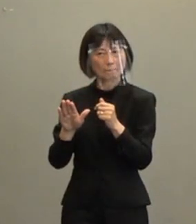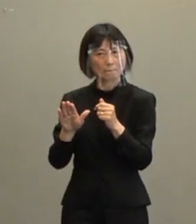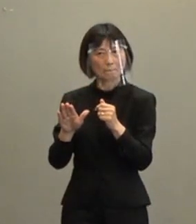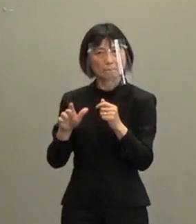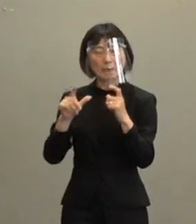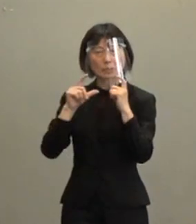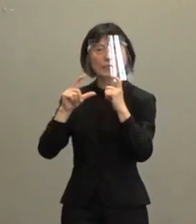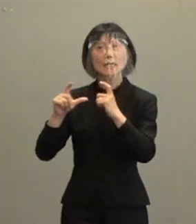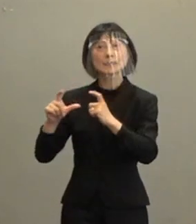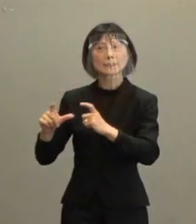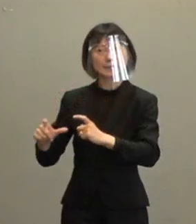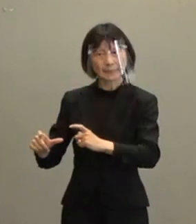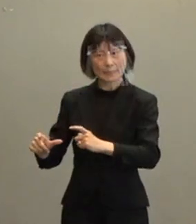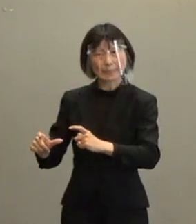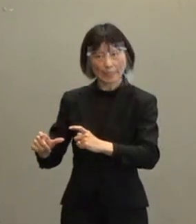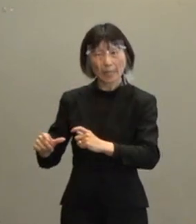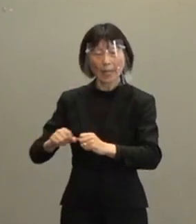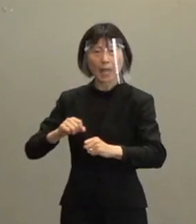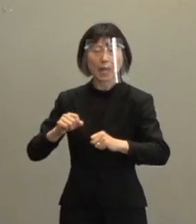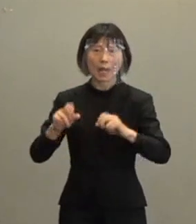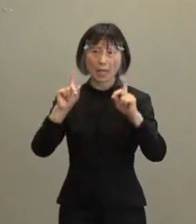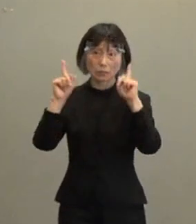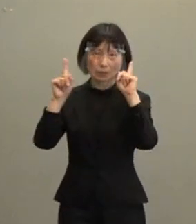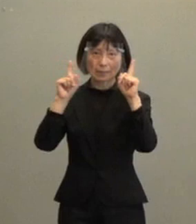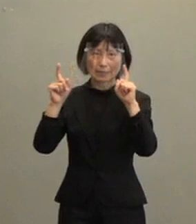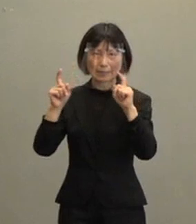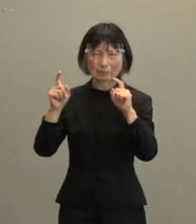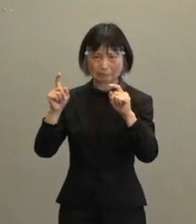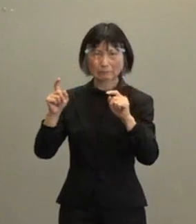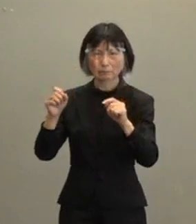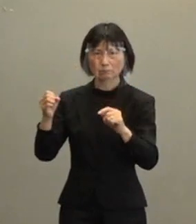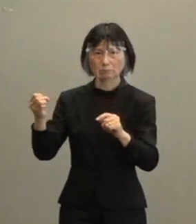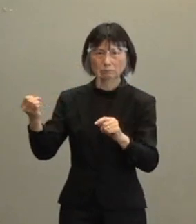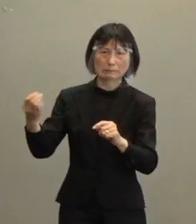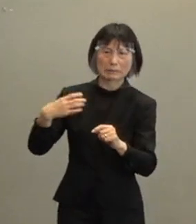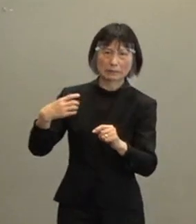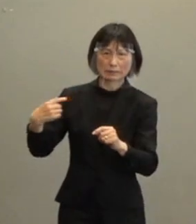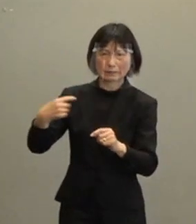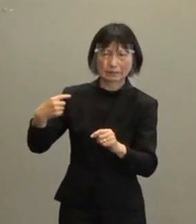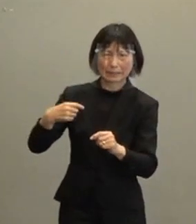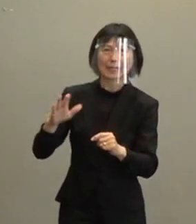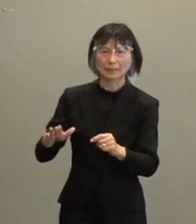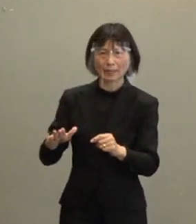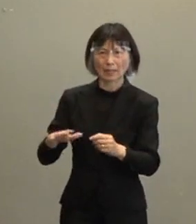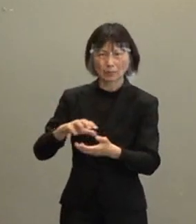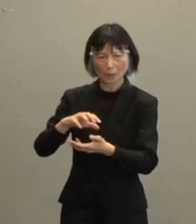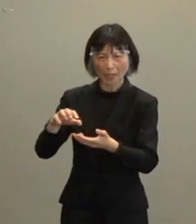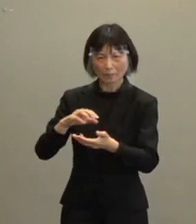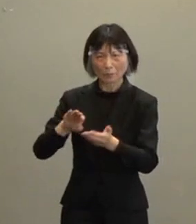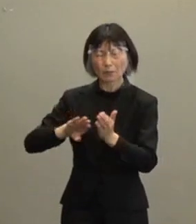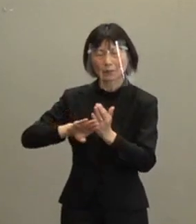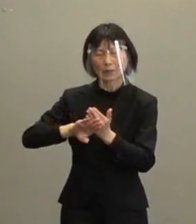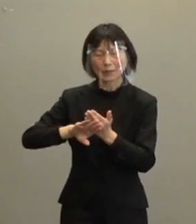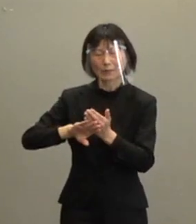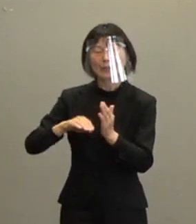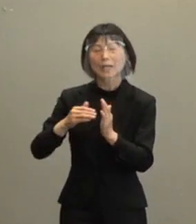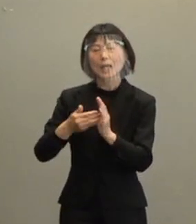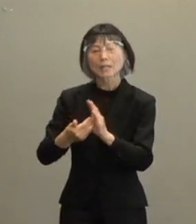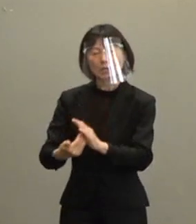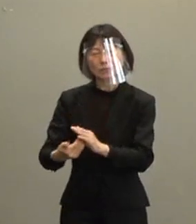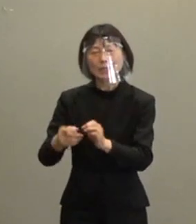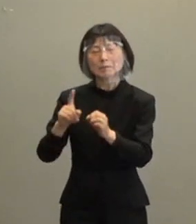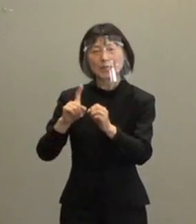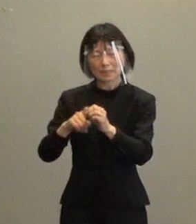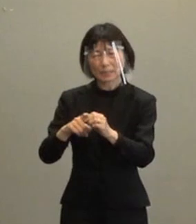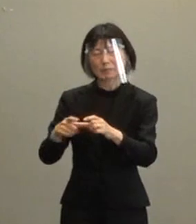マスクなしで、していたところ注意をされて、トラブルを回避するために、結果的にマスクを着用させている